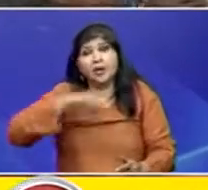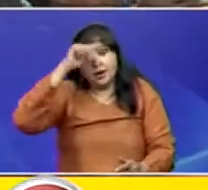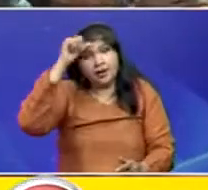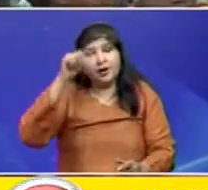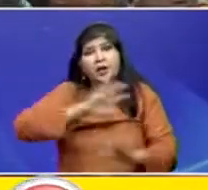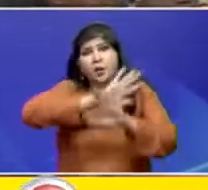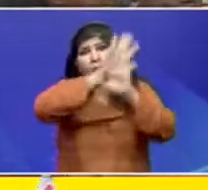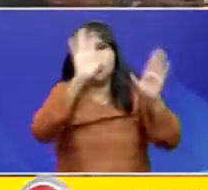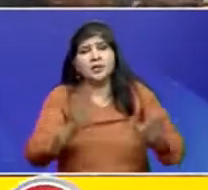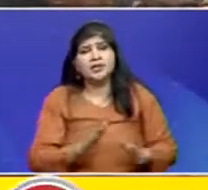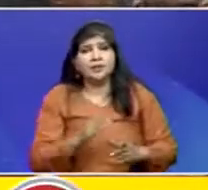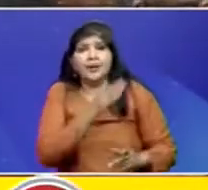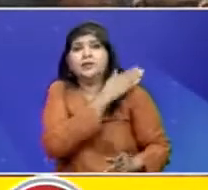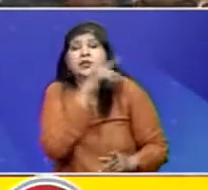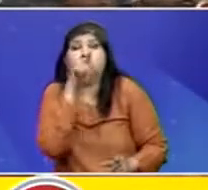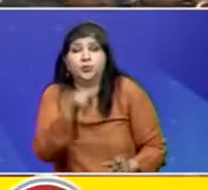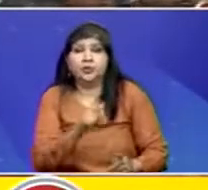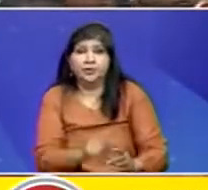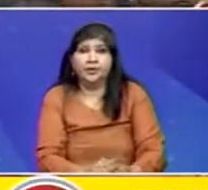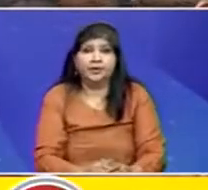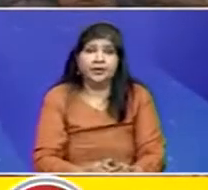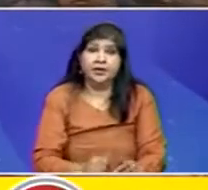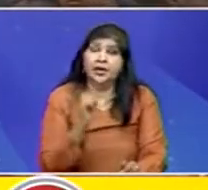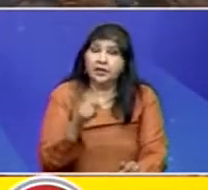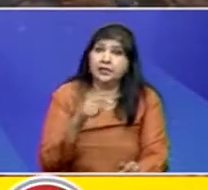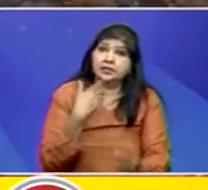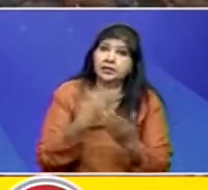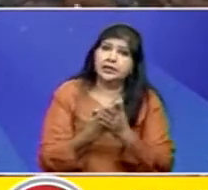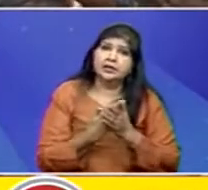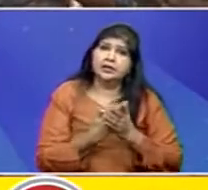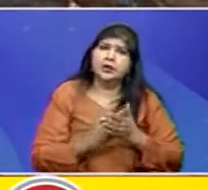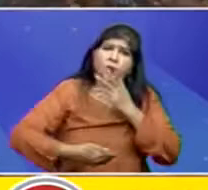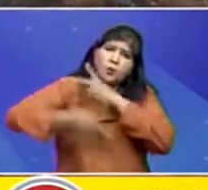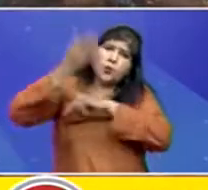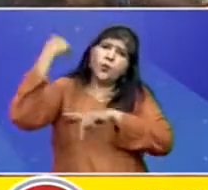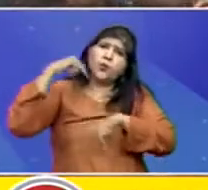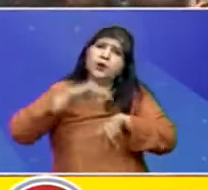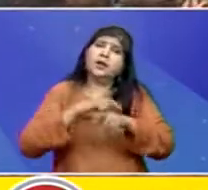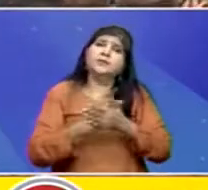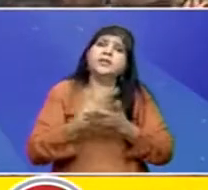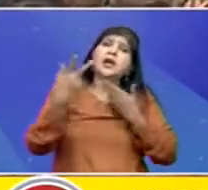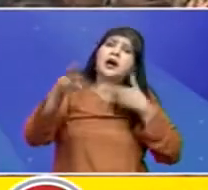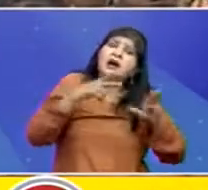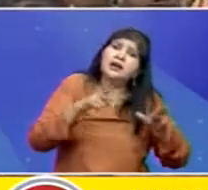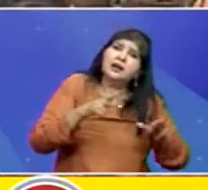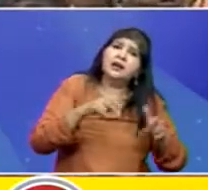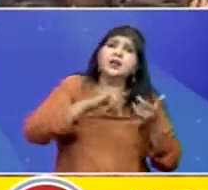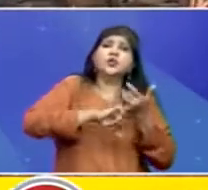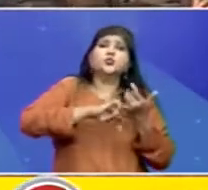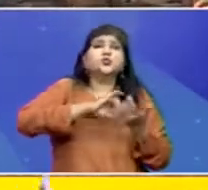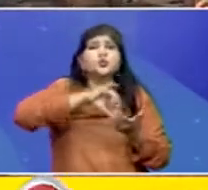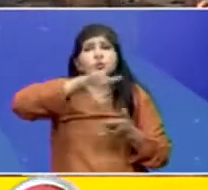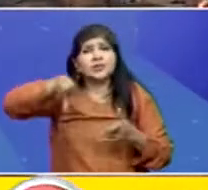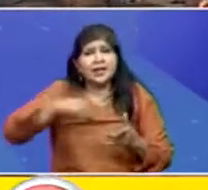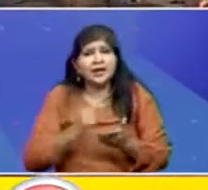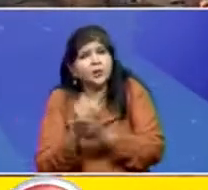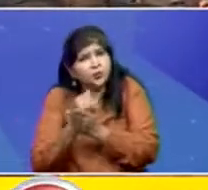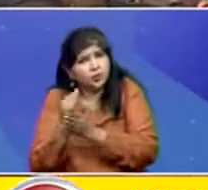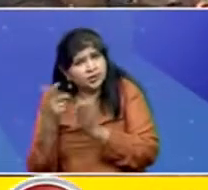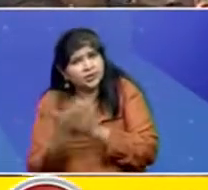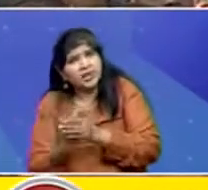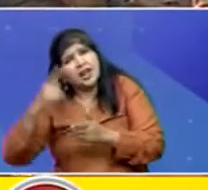की जिम्मेदारी होती हैं इसके लिए सदियों से अलग-अलग समाज अलग-अलग प्रयास